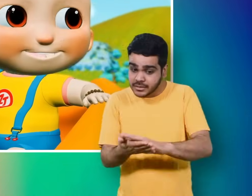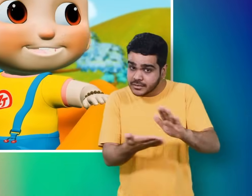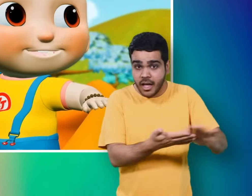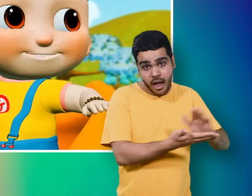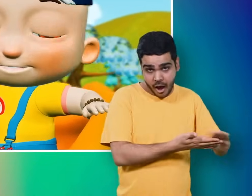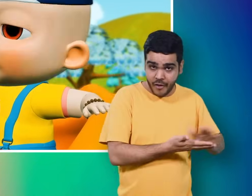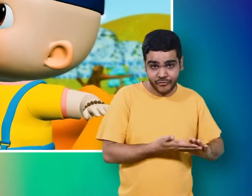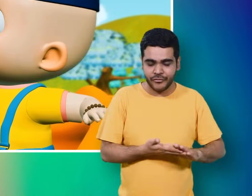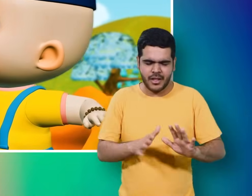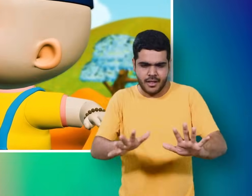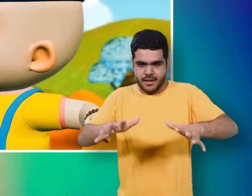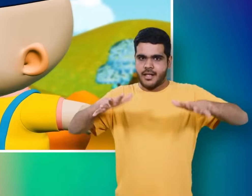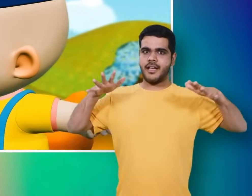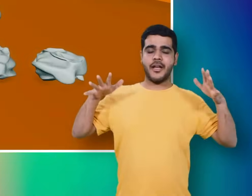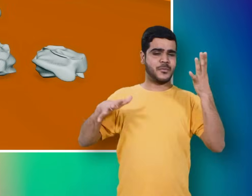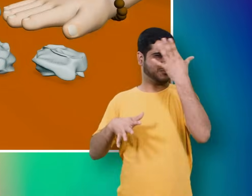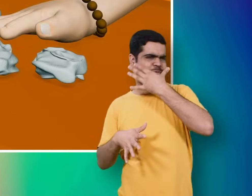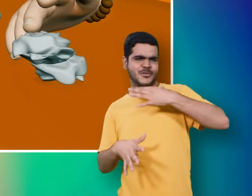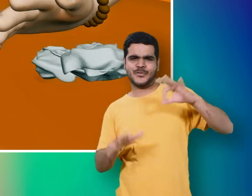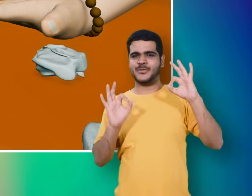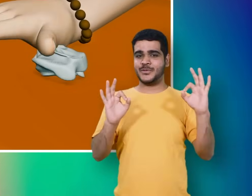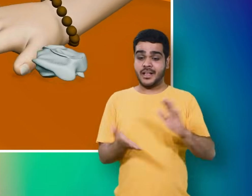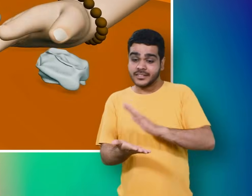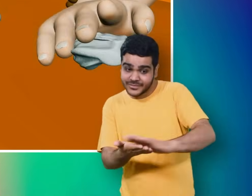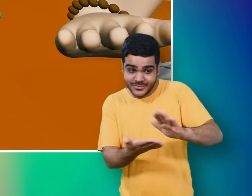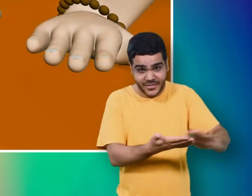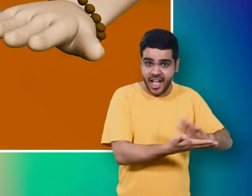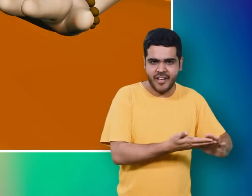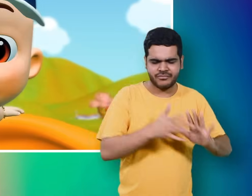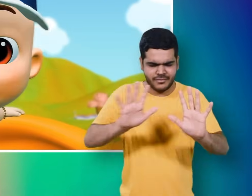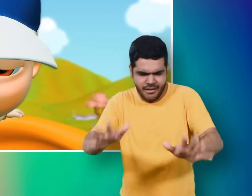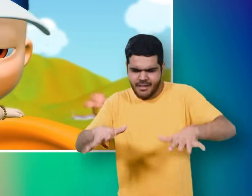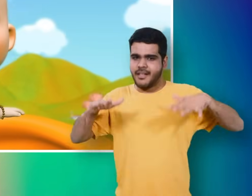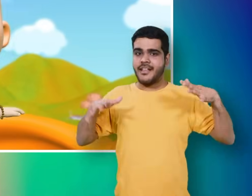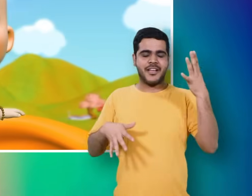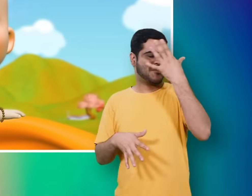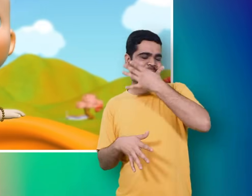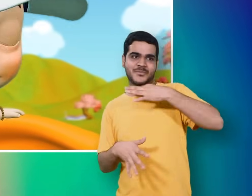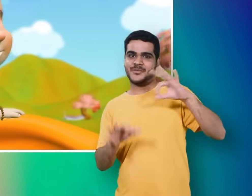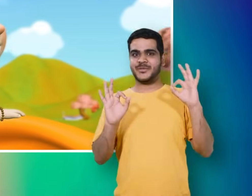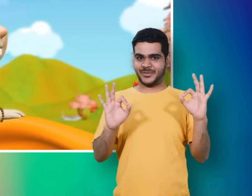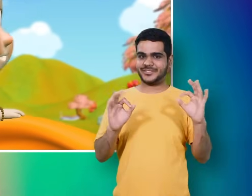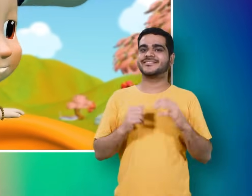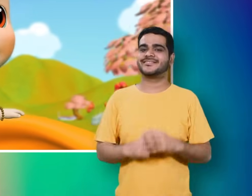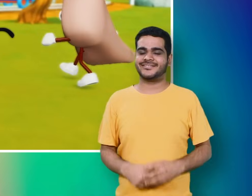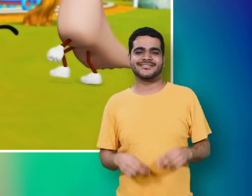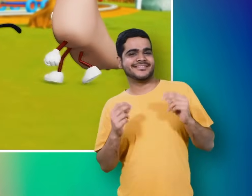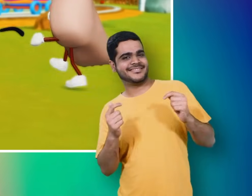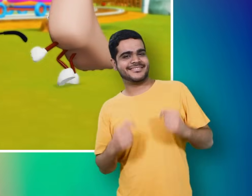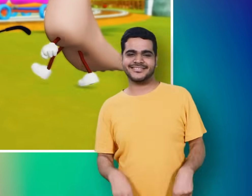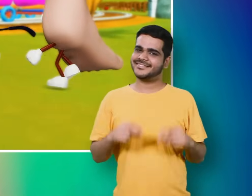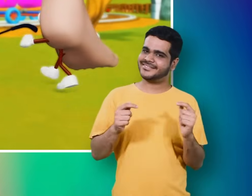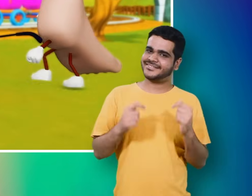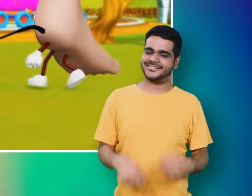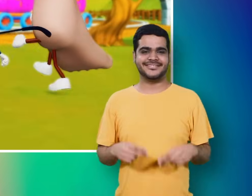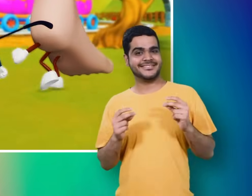ऐनक। सफाई करने से आएगी रौनक, सफाई करने से आएगी रौनक।